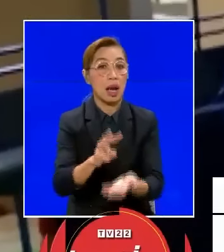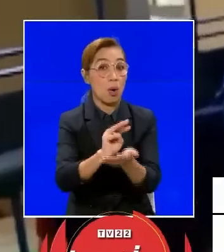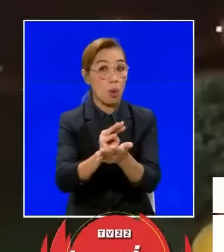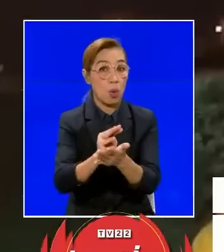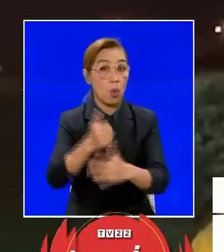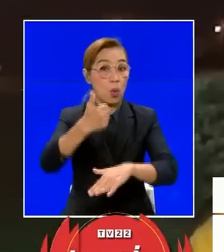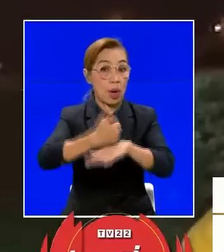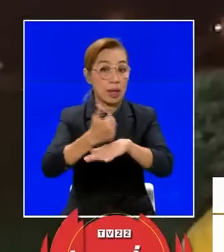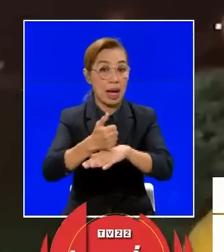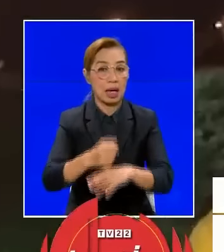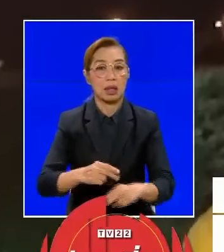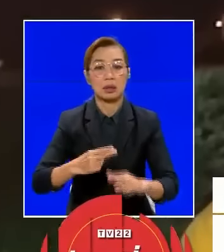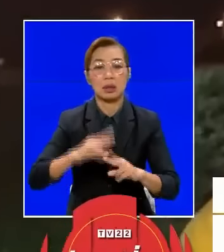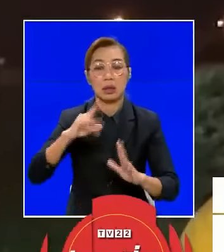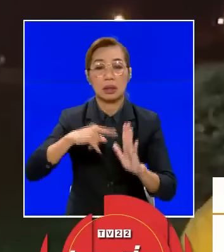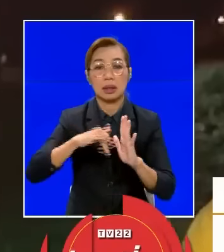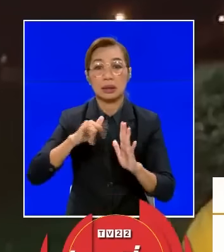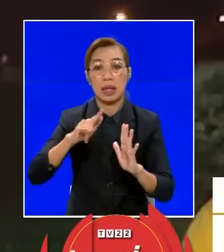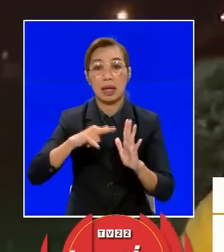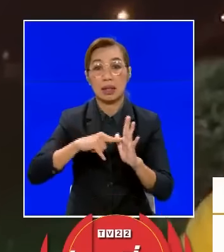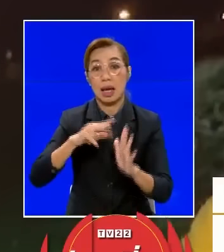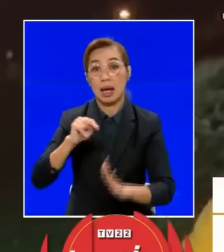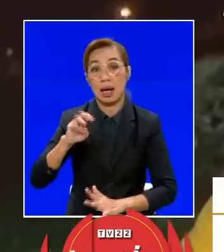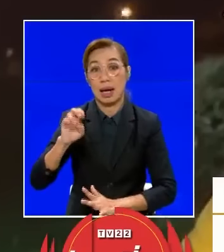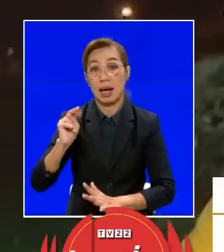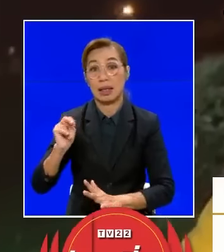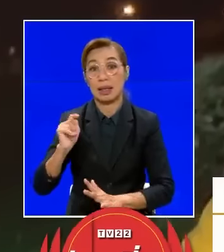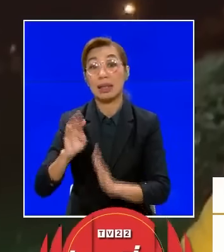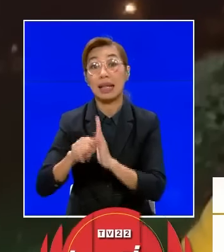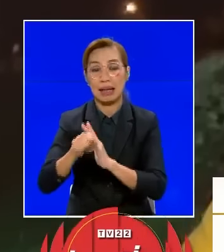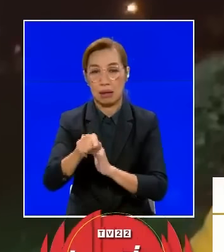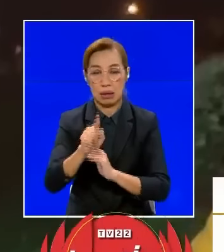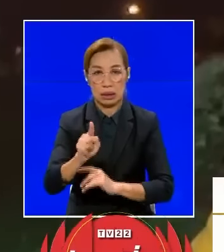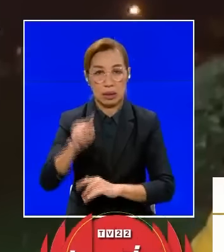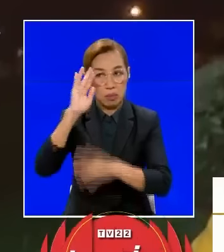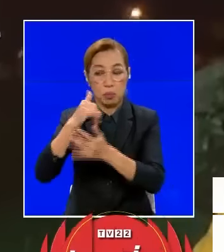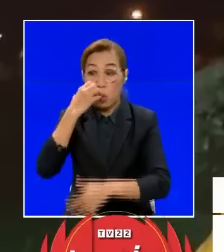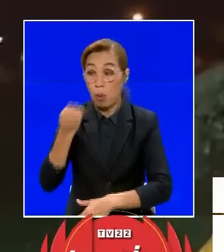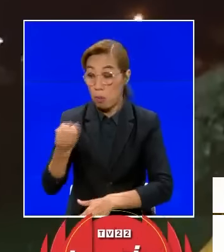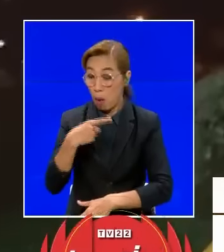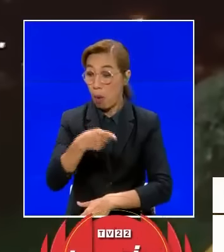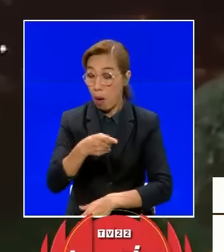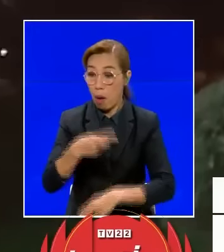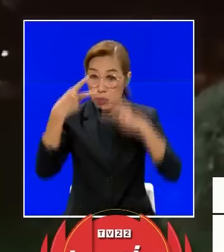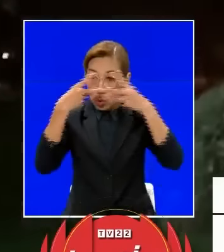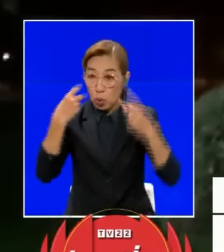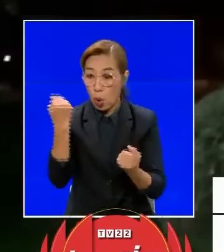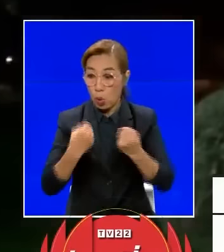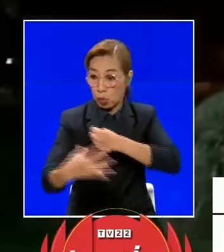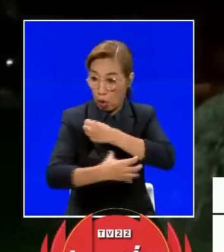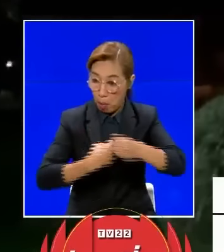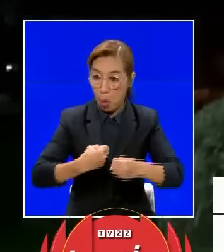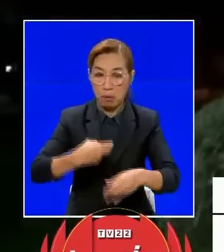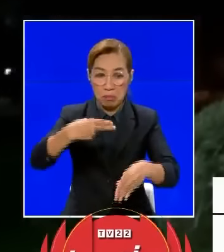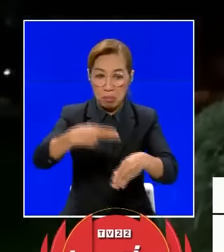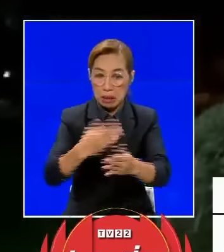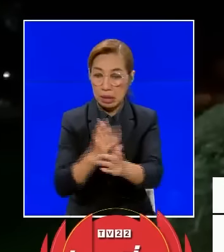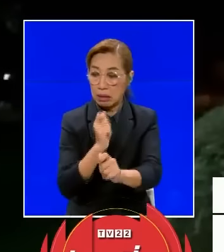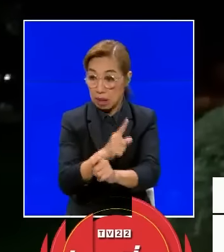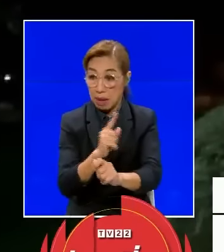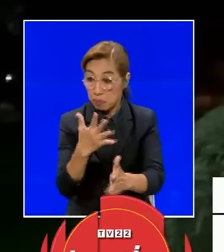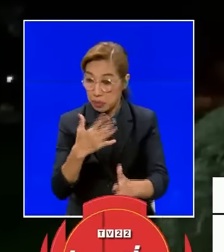านินพุทธิชาติคุณชยานินก็เล่าบอกหลังประสานว่ามีคนร้ายขโมยรถแถมเติมน้ำมันไม่จ่ายตังค์ให้ช่วยตามหน่อยเขาบ